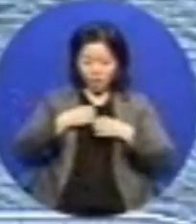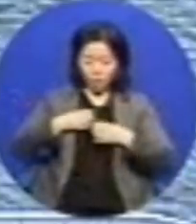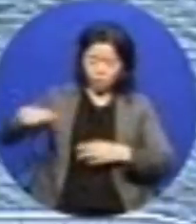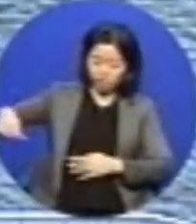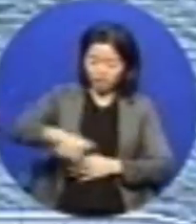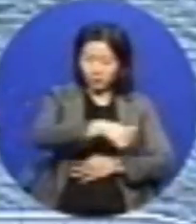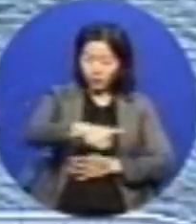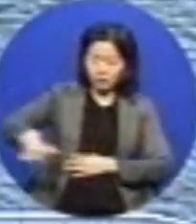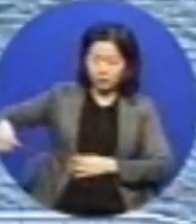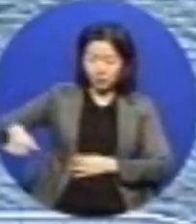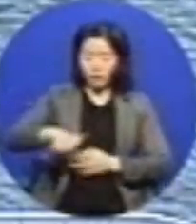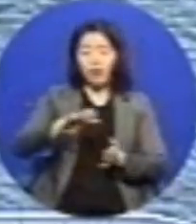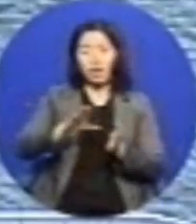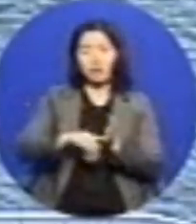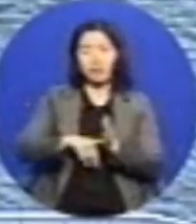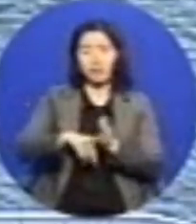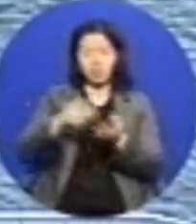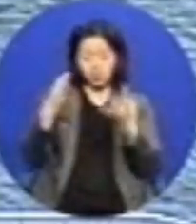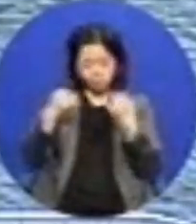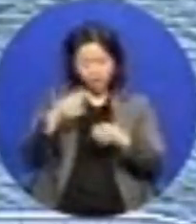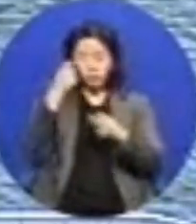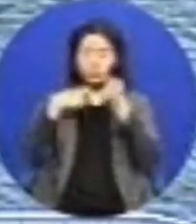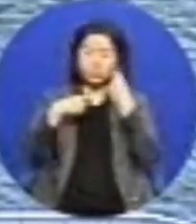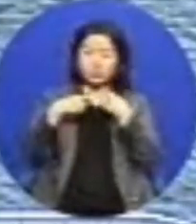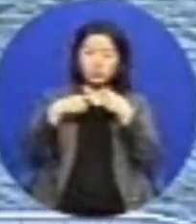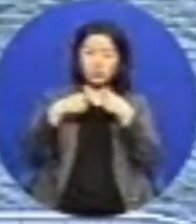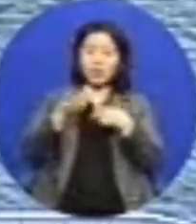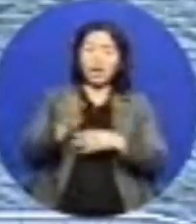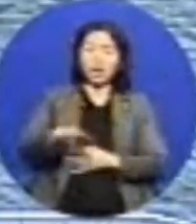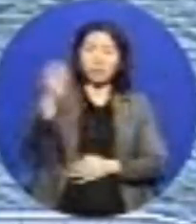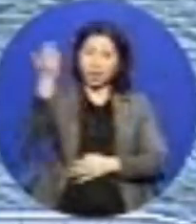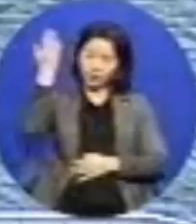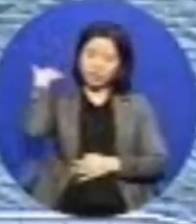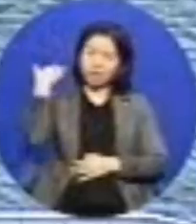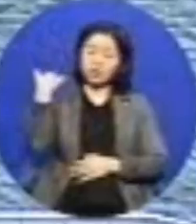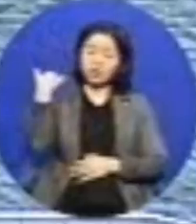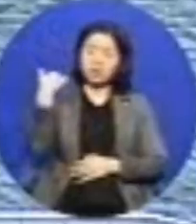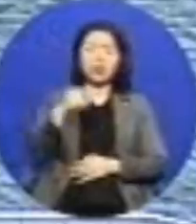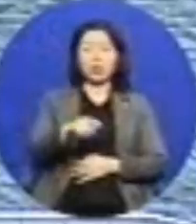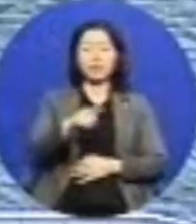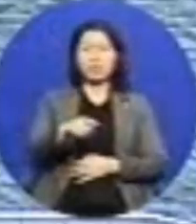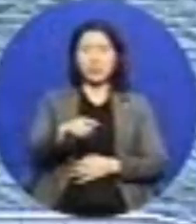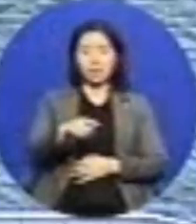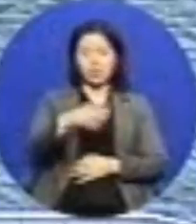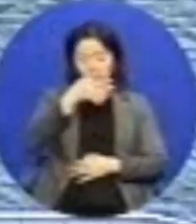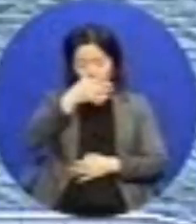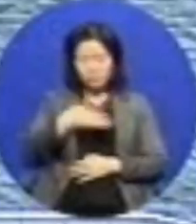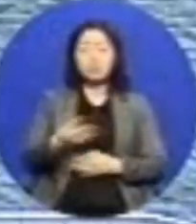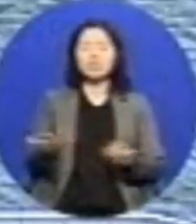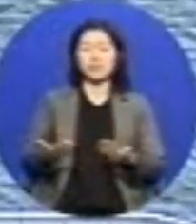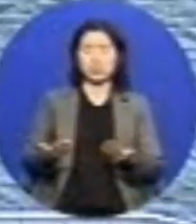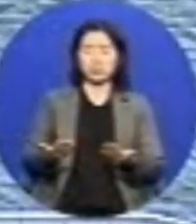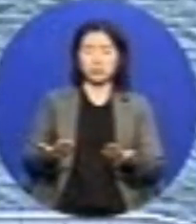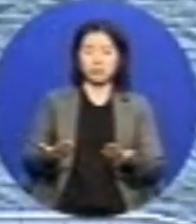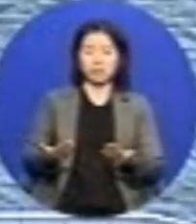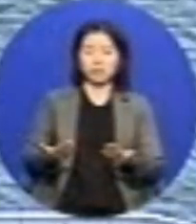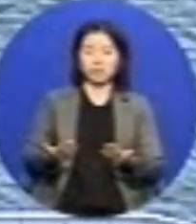울었다고 그래요 근데 그 전에는 그렇지 않았어요 그것이 그에게 있어서 얼마나 힘든 일이었는지